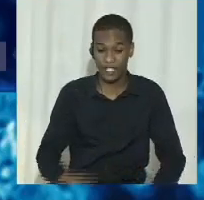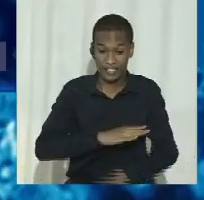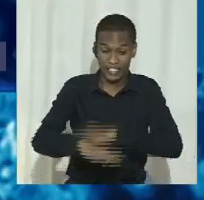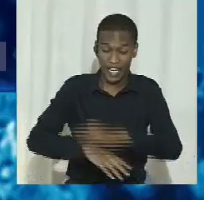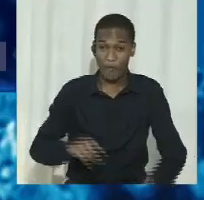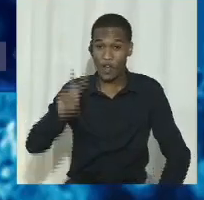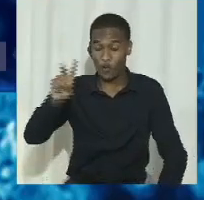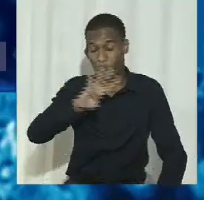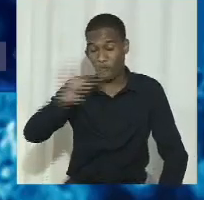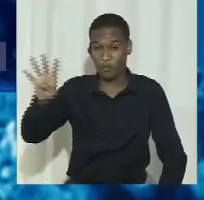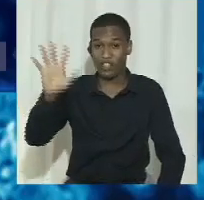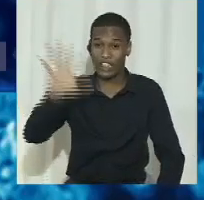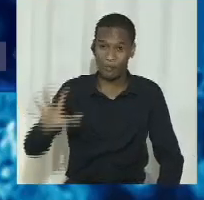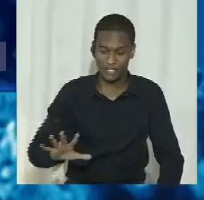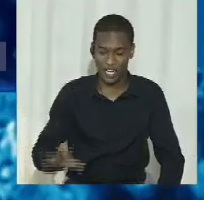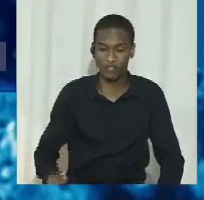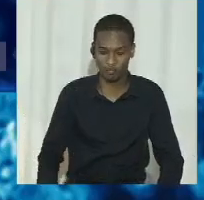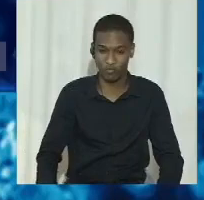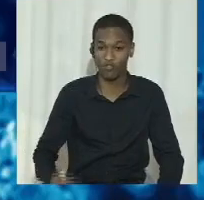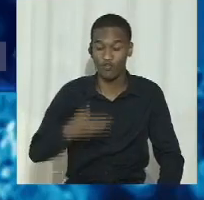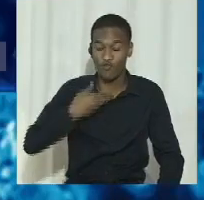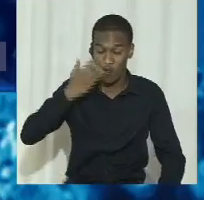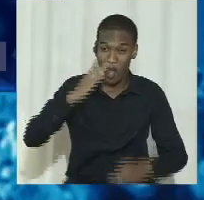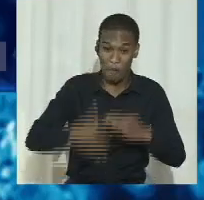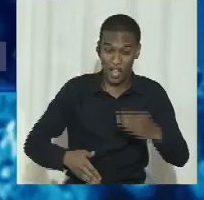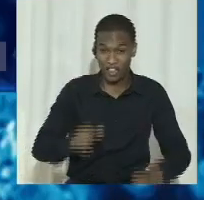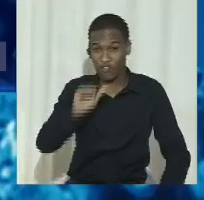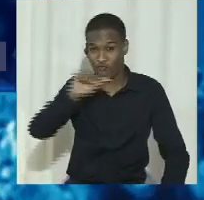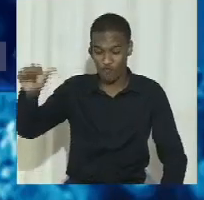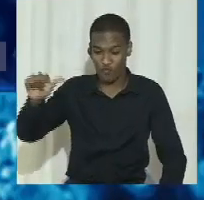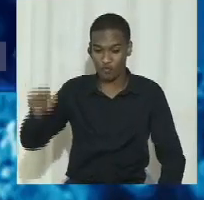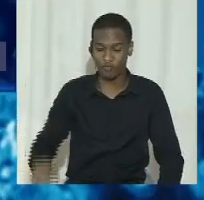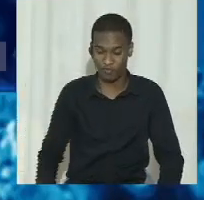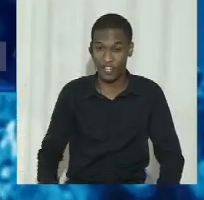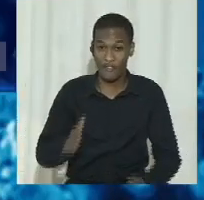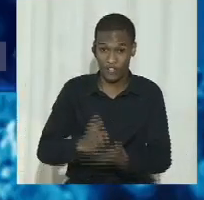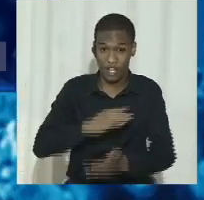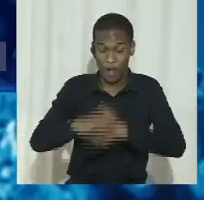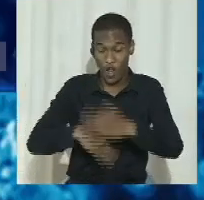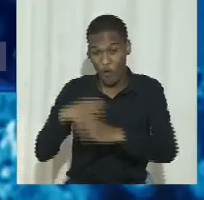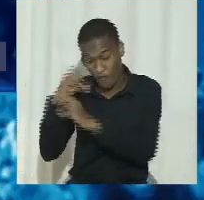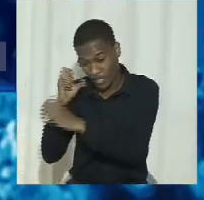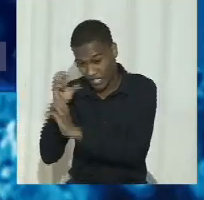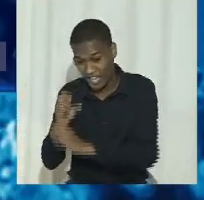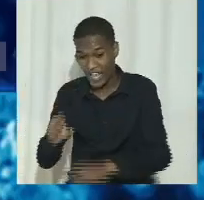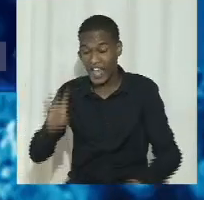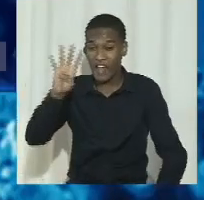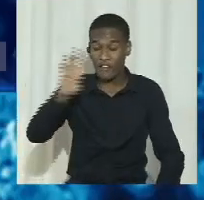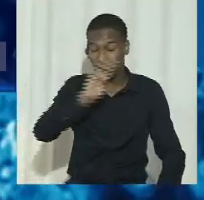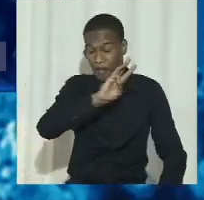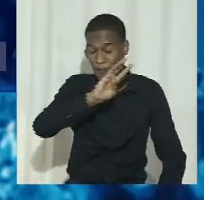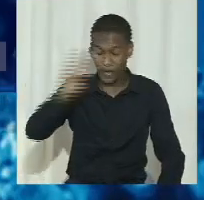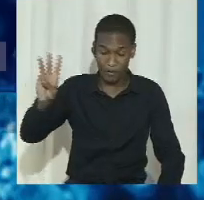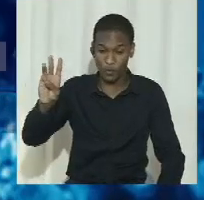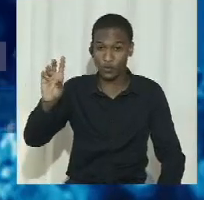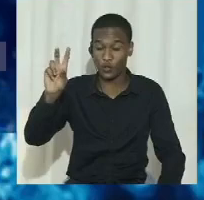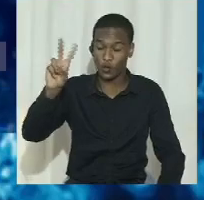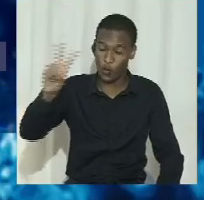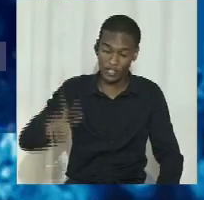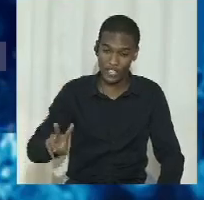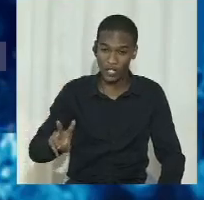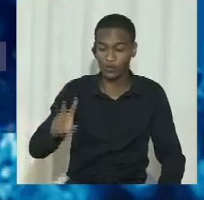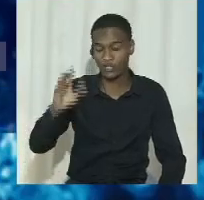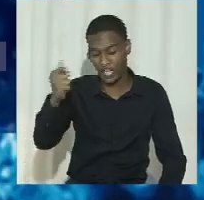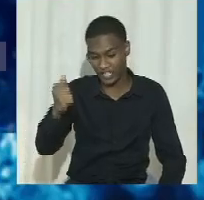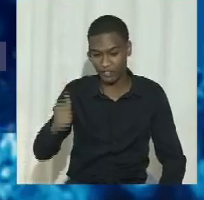15 notomandry 10 isan'ireo fitinina natao 4 sy 20 sy arivo hatramin'ny